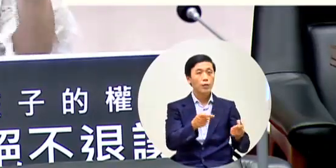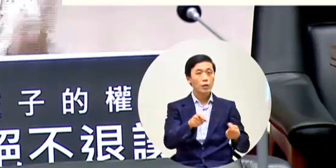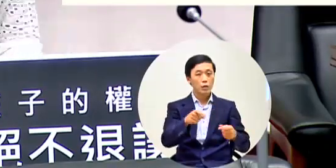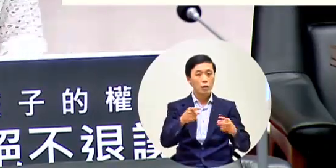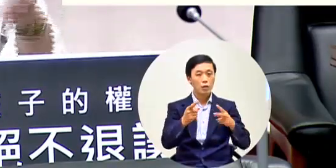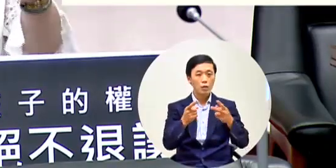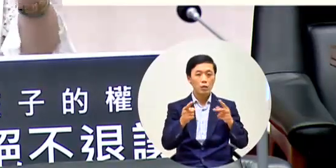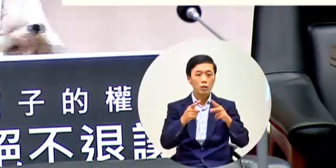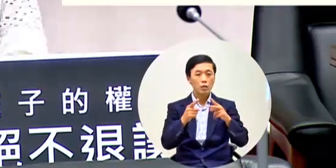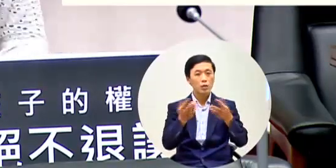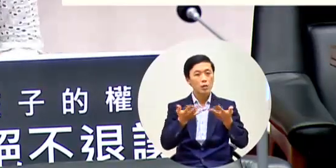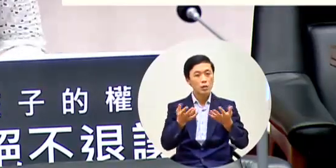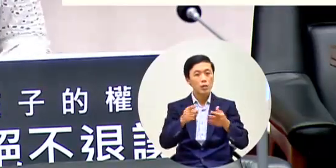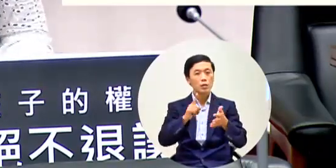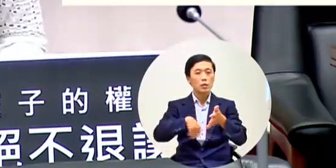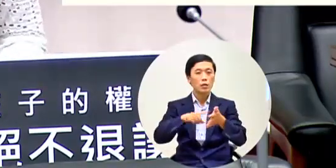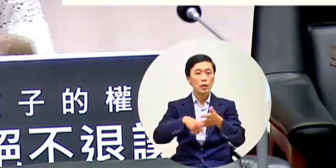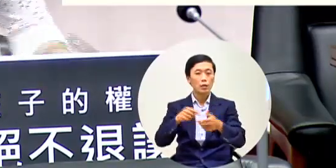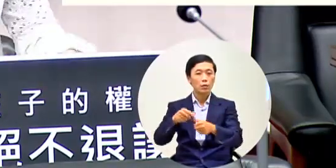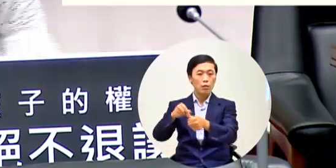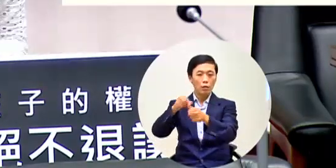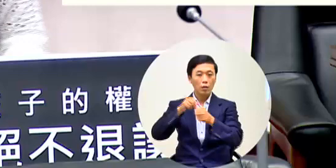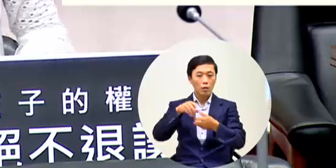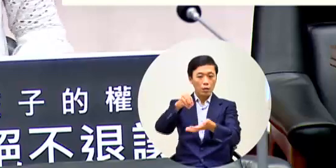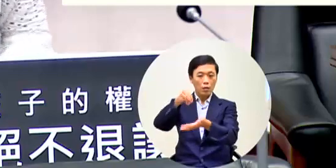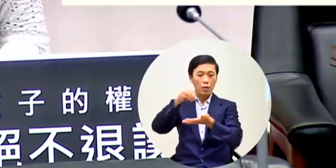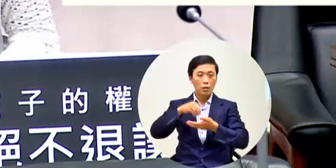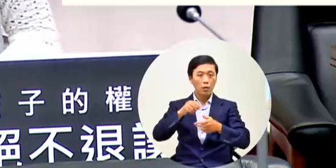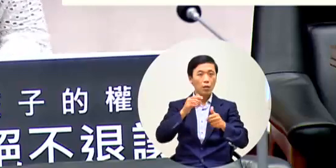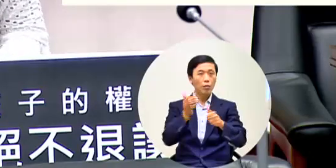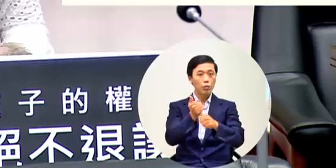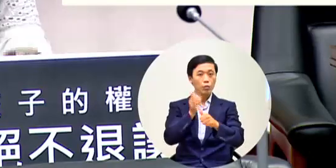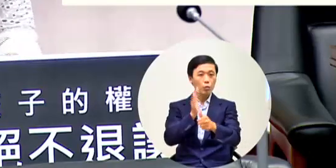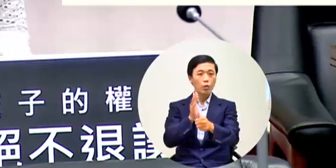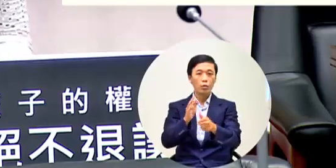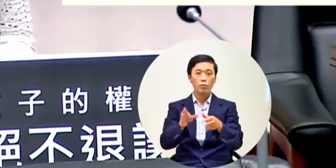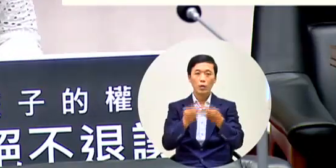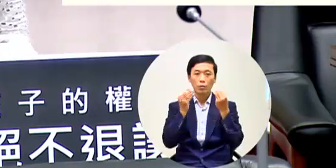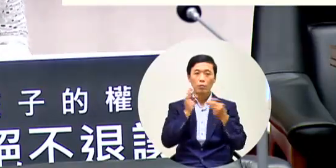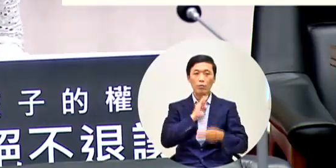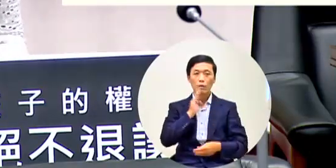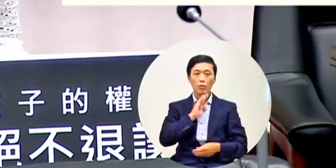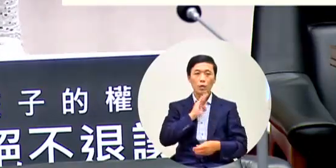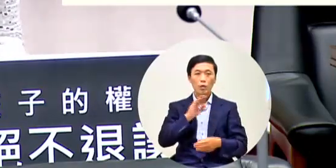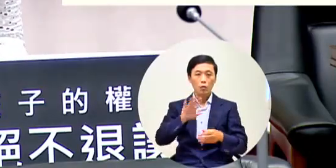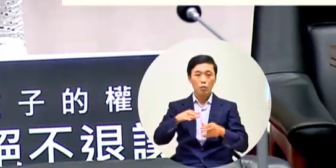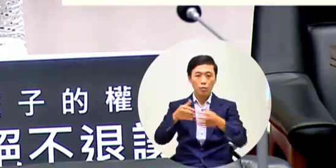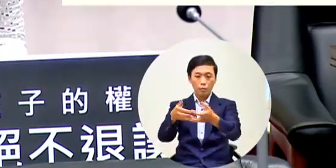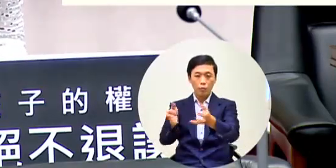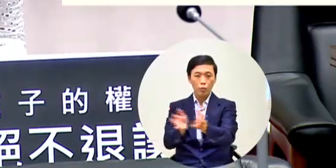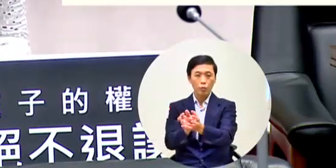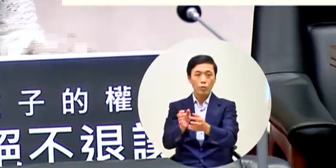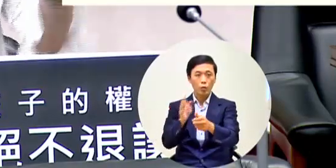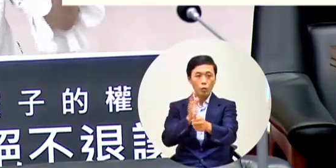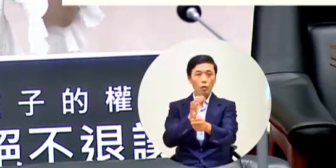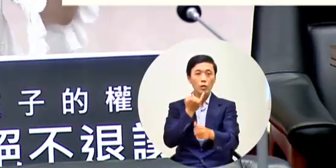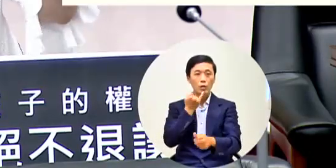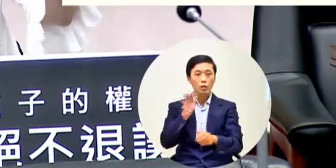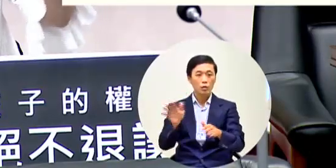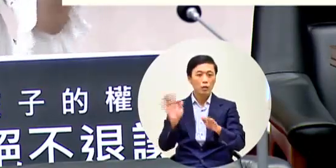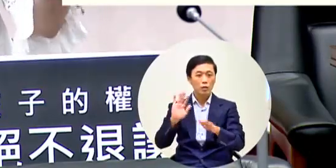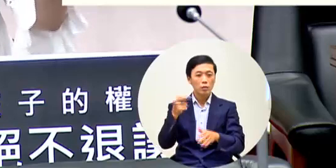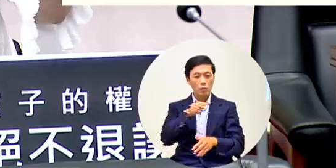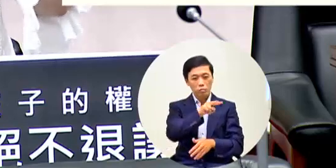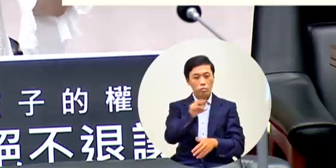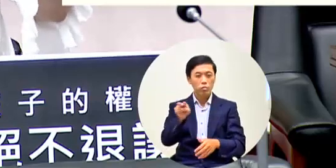不需要拿到这个总执行来讲，我们部门执行就可以解决的问题，但是到现在还是没看到下文。然后这个也